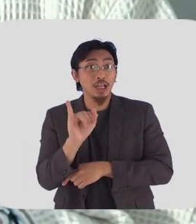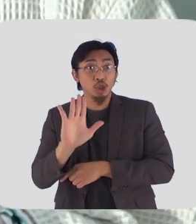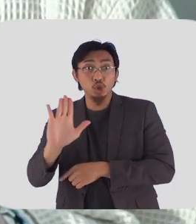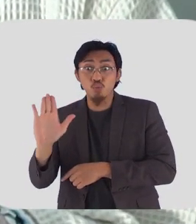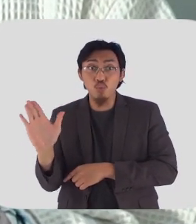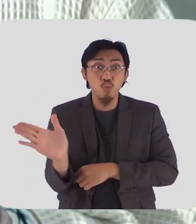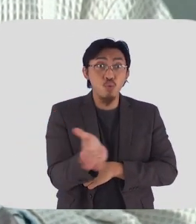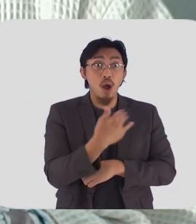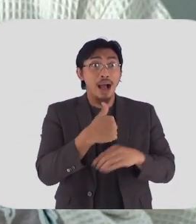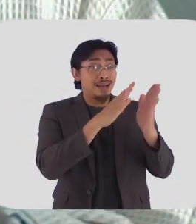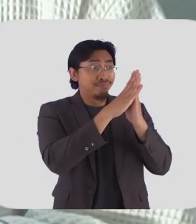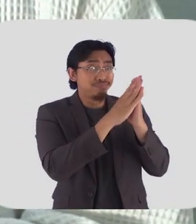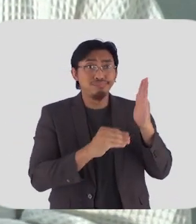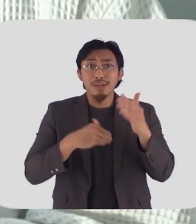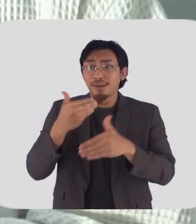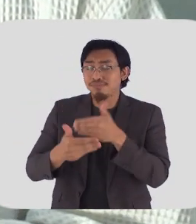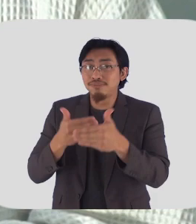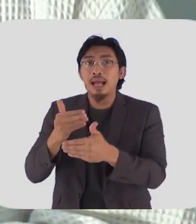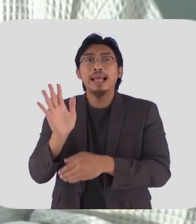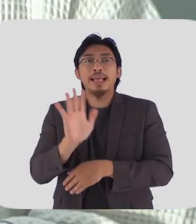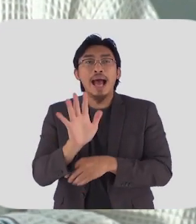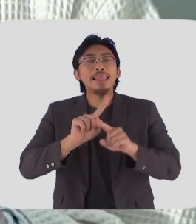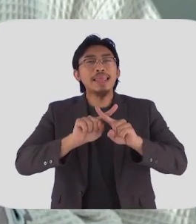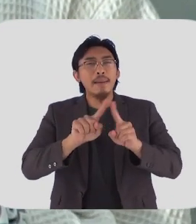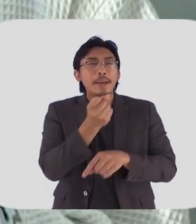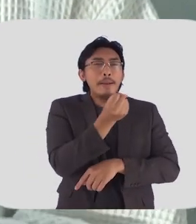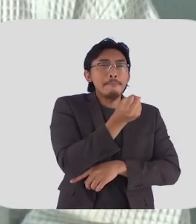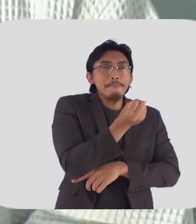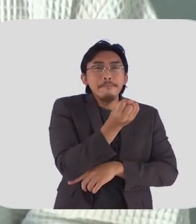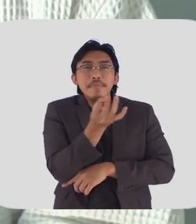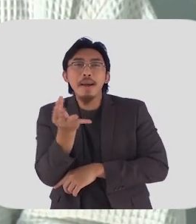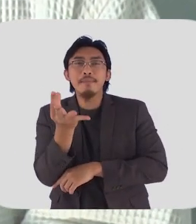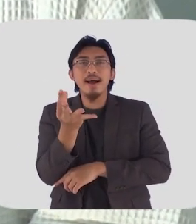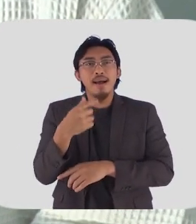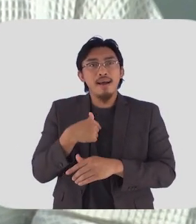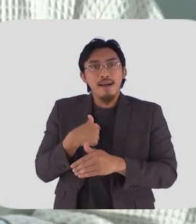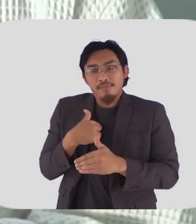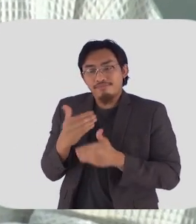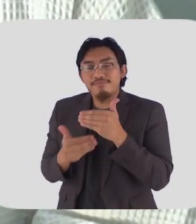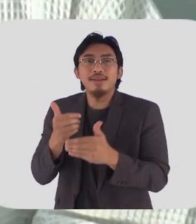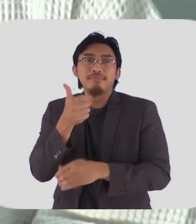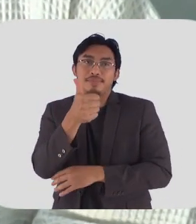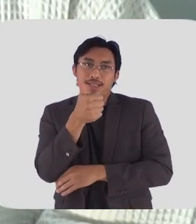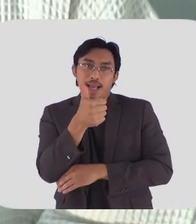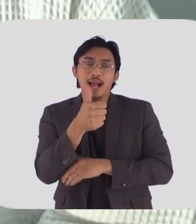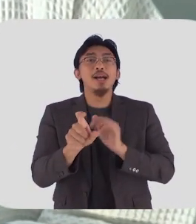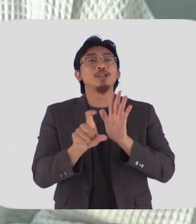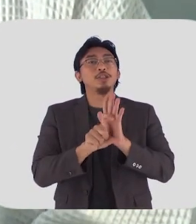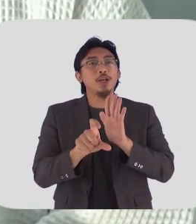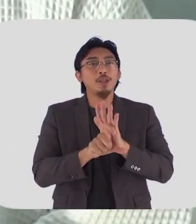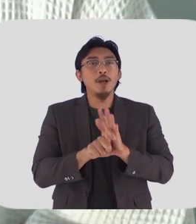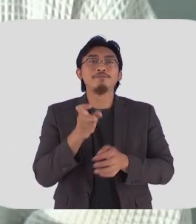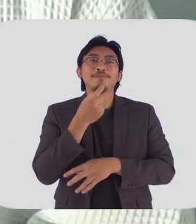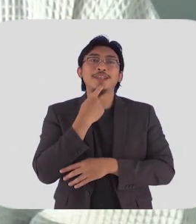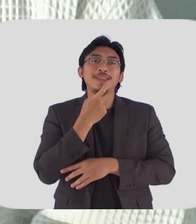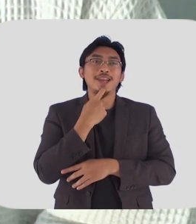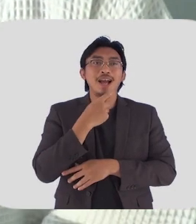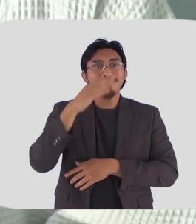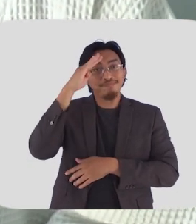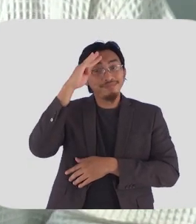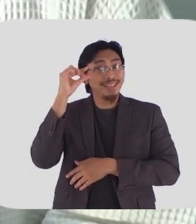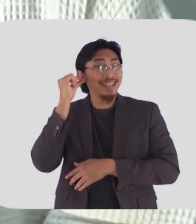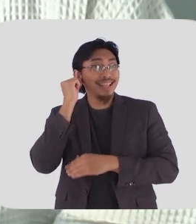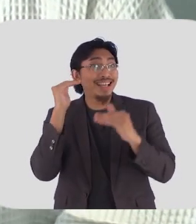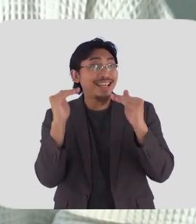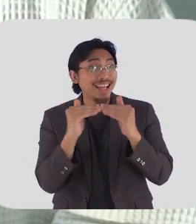Tidak semua mungkin saya bisa terapkan semuanya, akan tapi beberapa dari hal tersebut saya bisa terapkan. Di antaranya yaitu